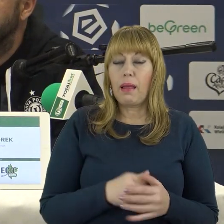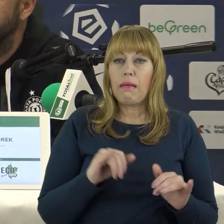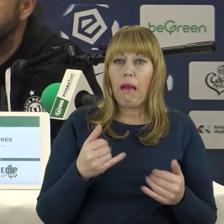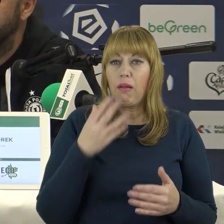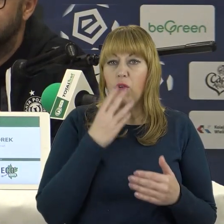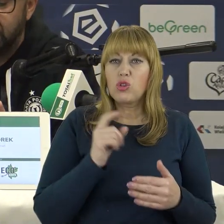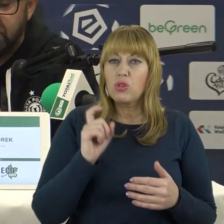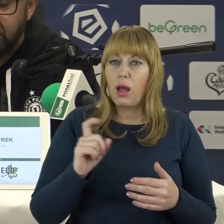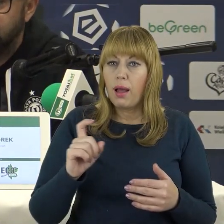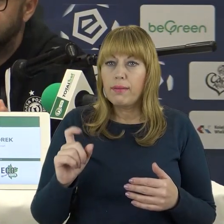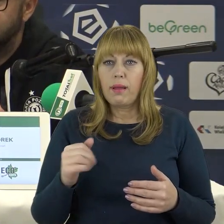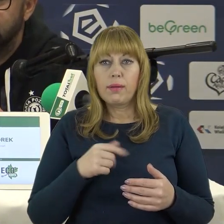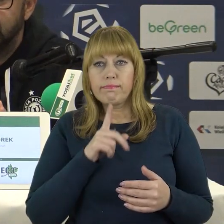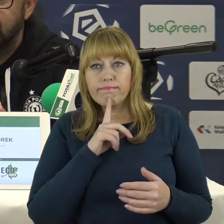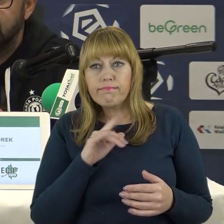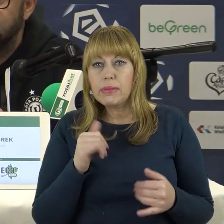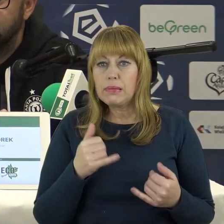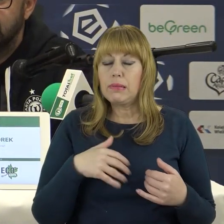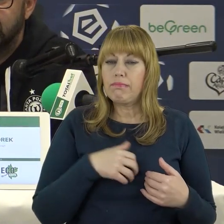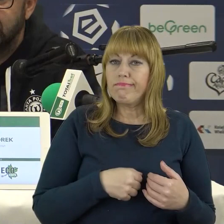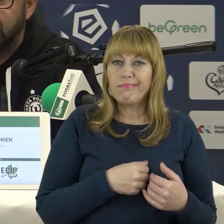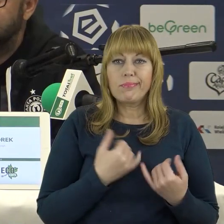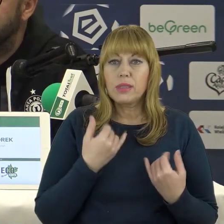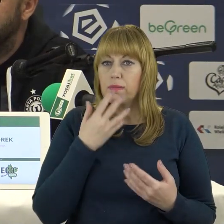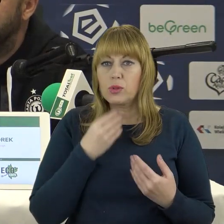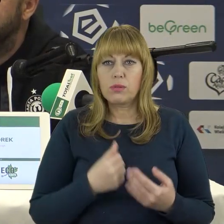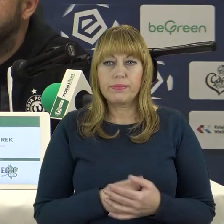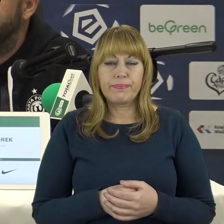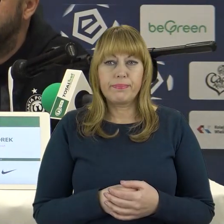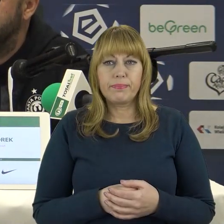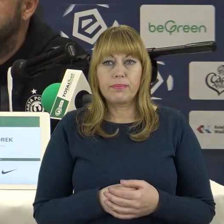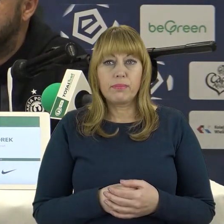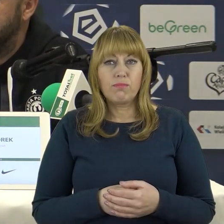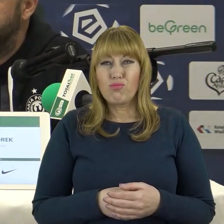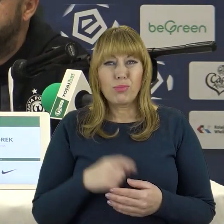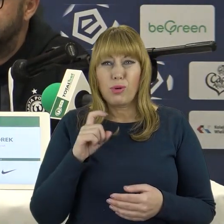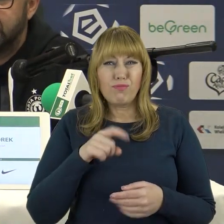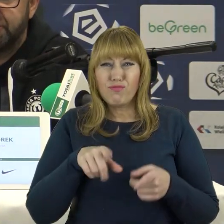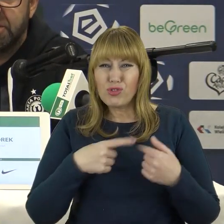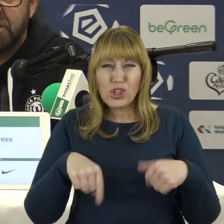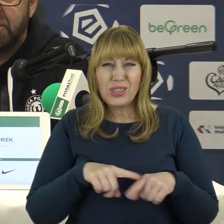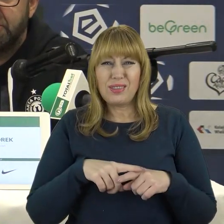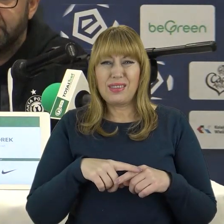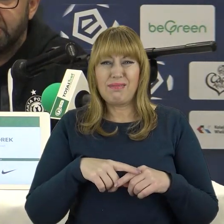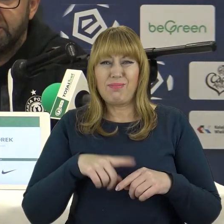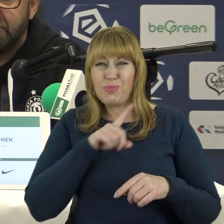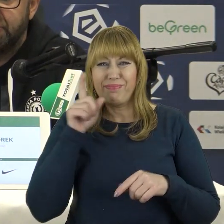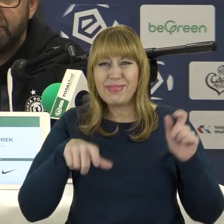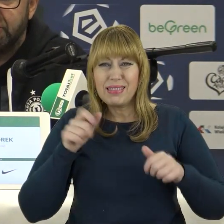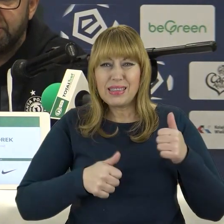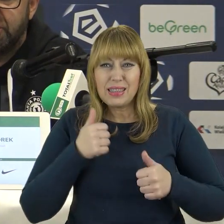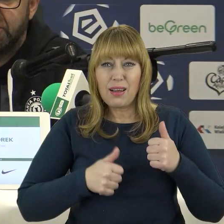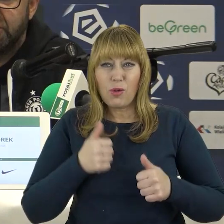wyglądała? Czy była cisza, kurzenie? Szatnia w szoku, tak jak i my wszyscy przez te doliczone